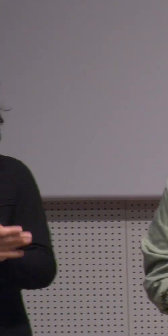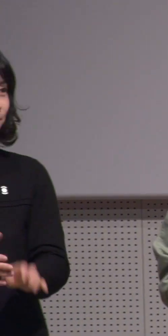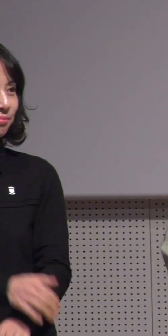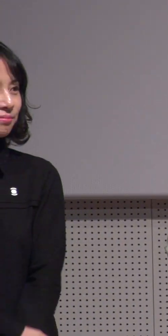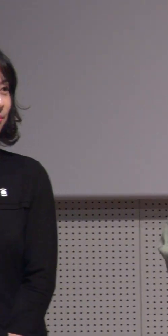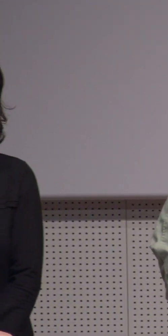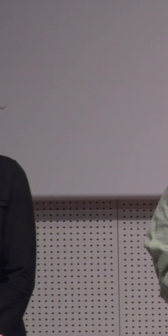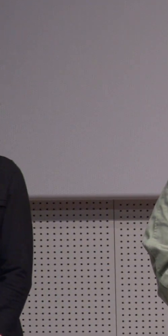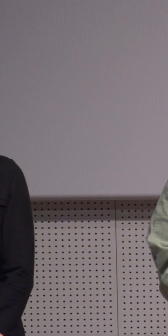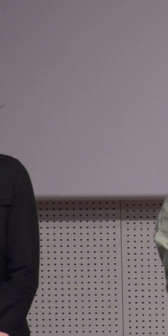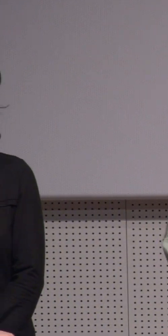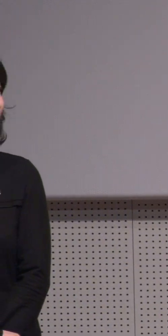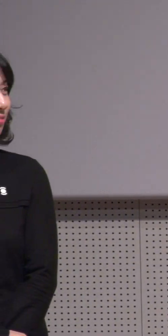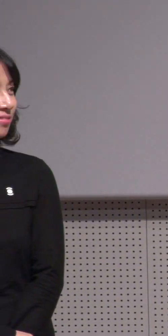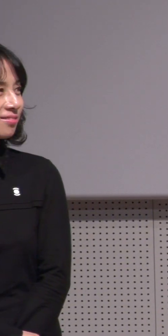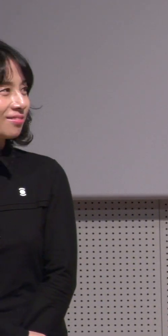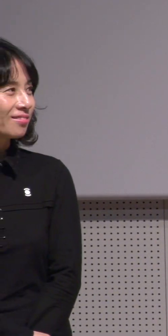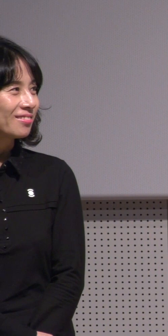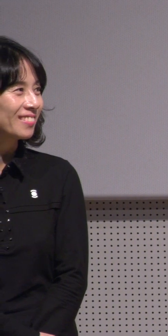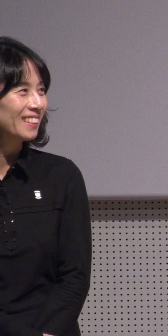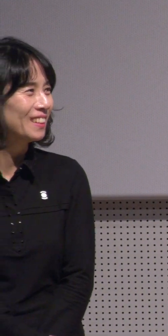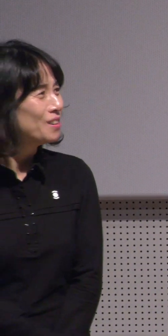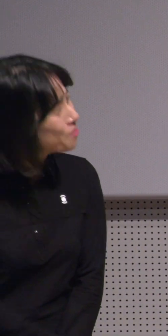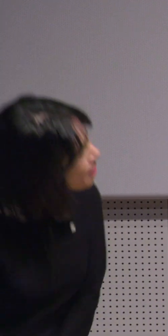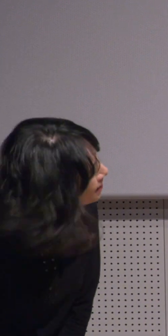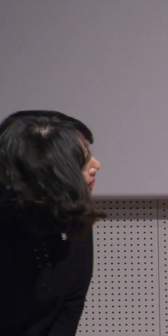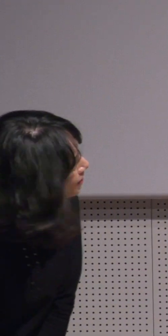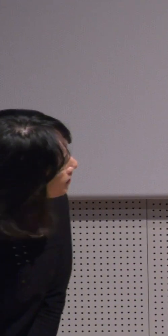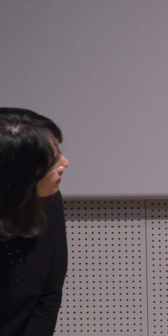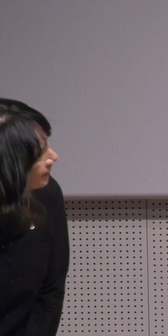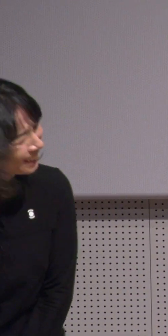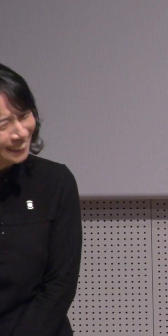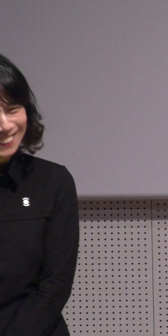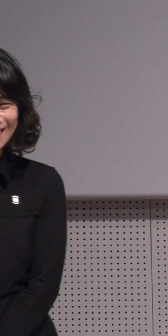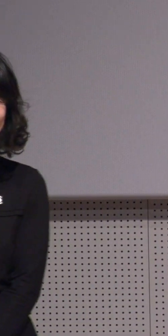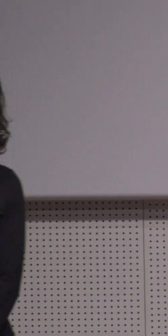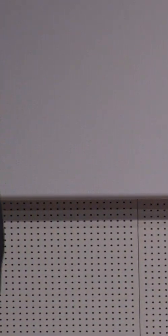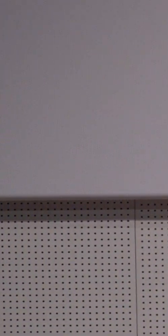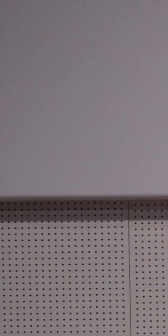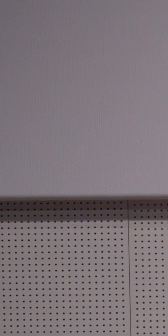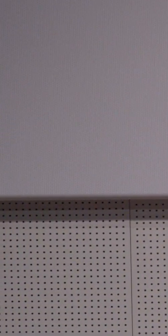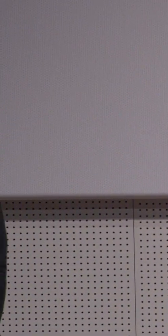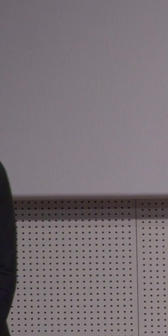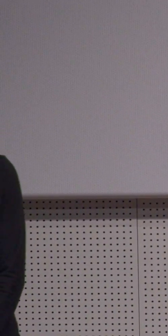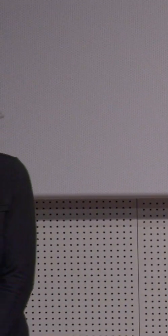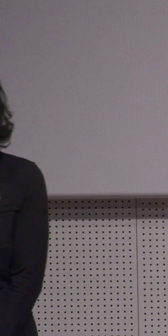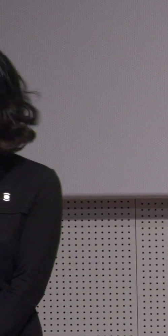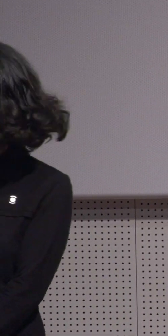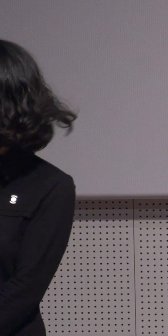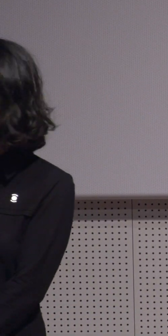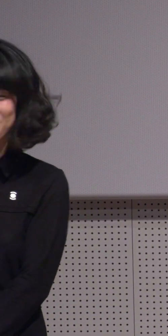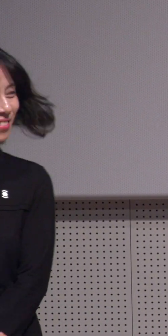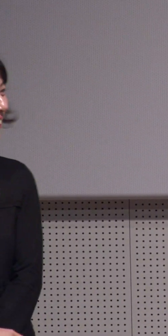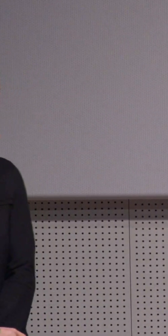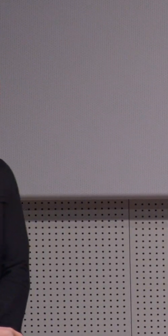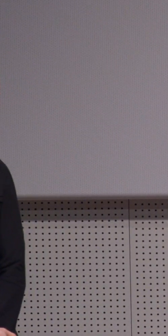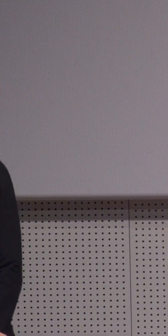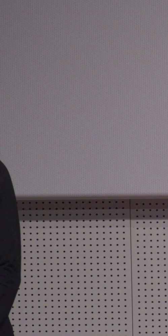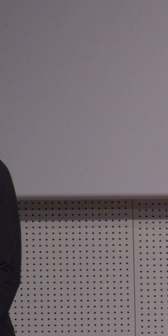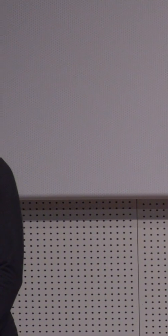괜찮아. 네, 괜찮아. 자기소개, 자기소개.